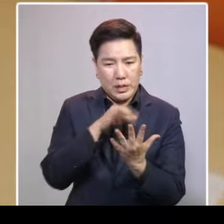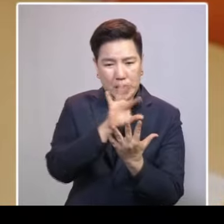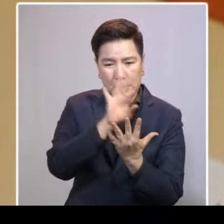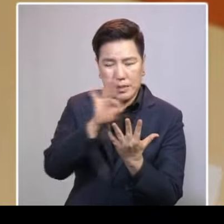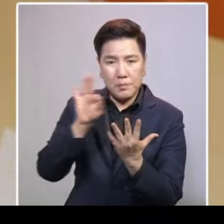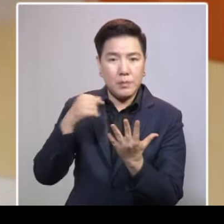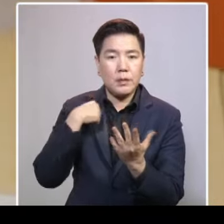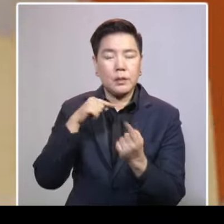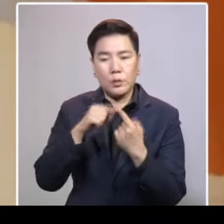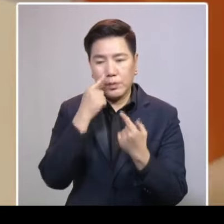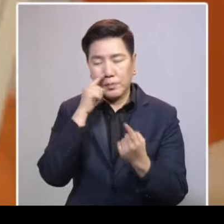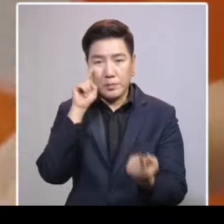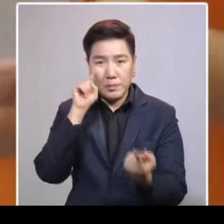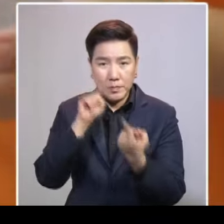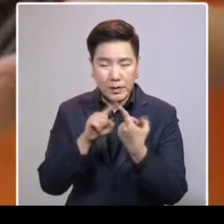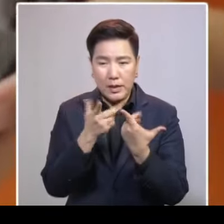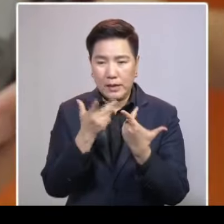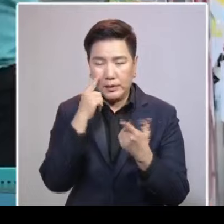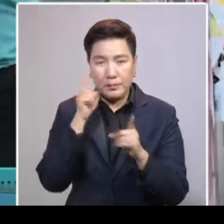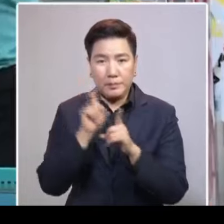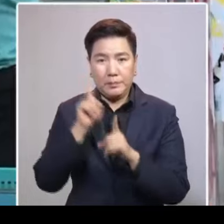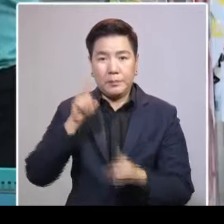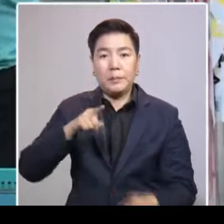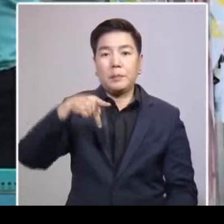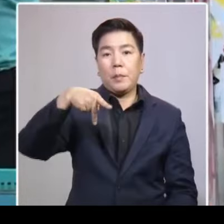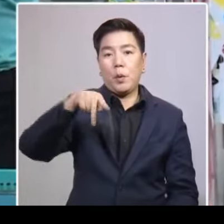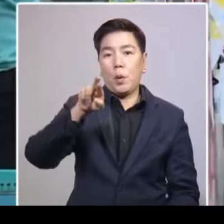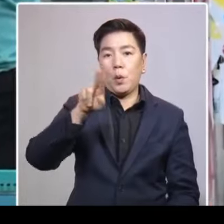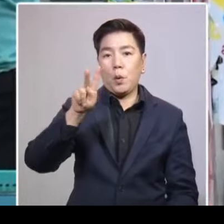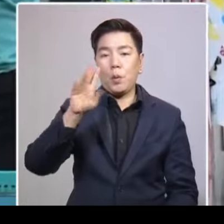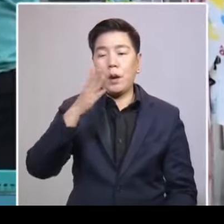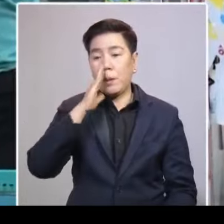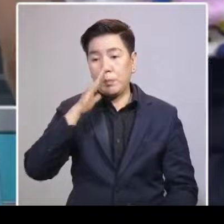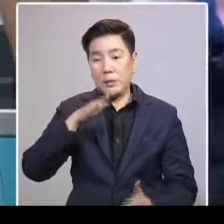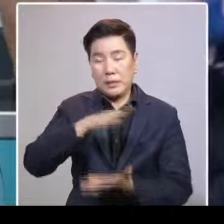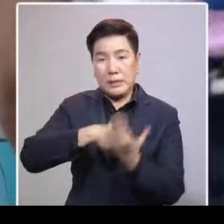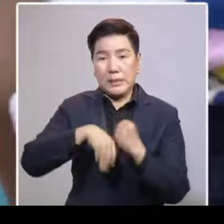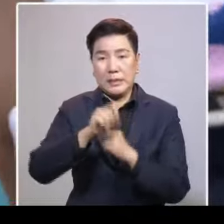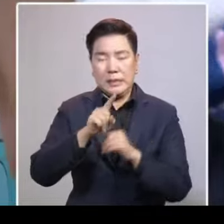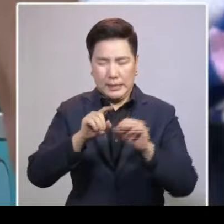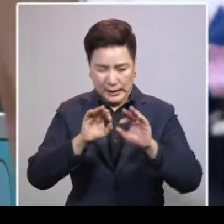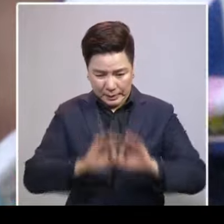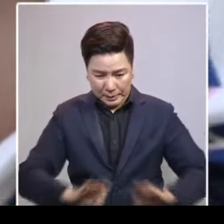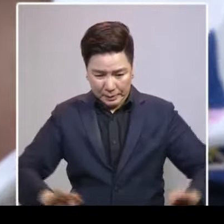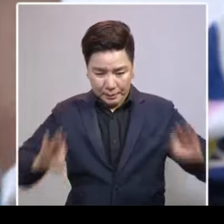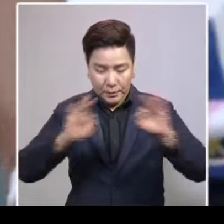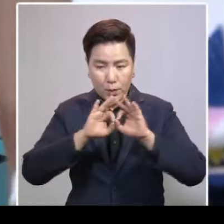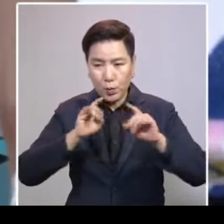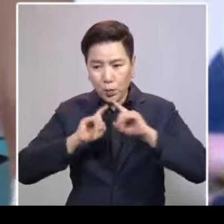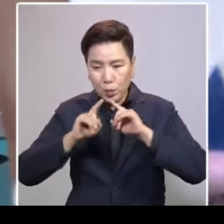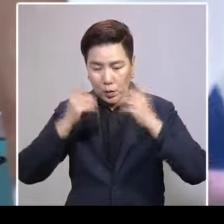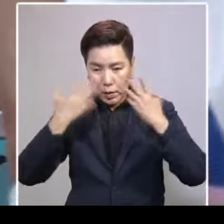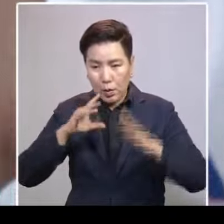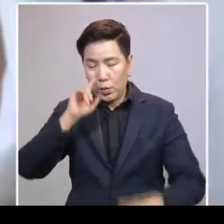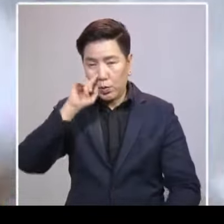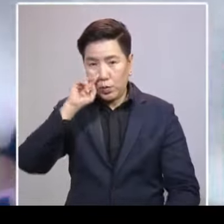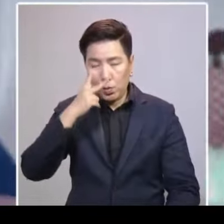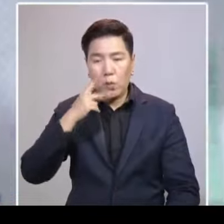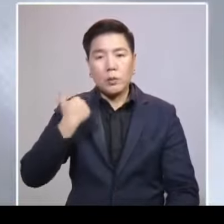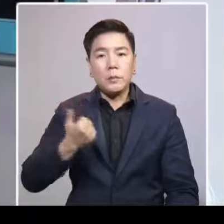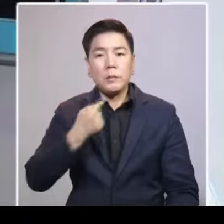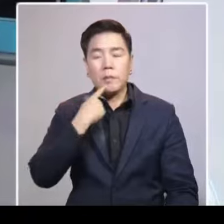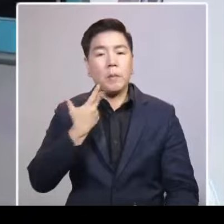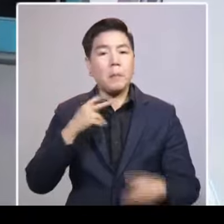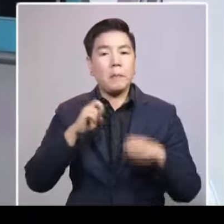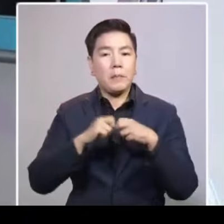าจึงยังไม่ถึงขั้นจะให้ออกเป็นพรก.แต่หากภาวะเศรษฐกิจมีความจำเป็นหรือมีการหารือเรื่องนี้กันอีกครั้งย้ำว่า